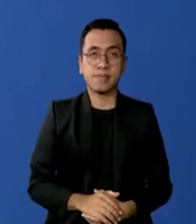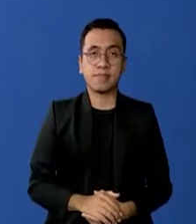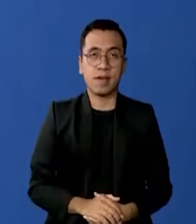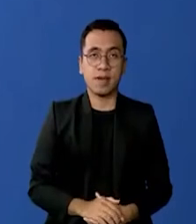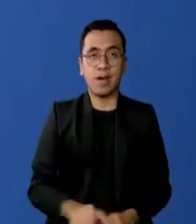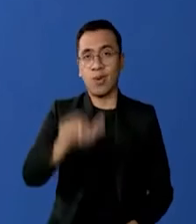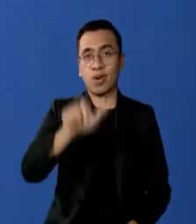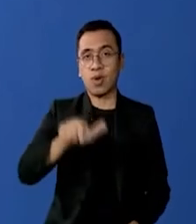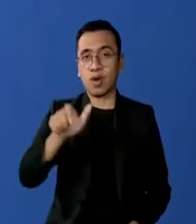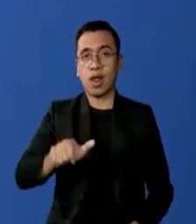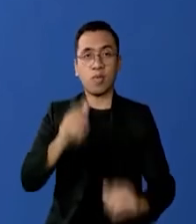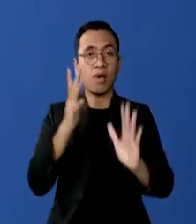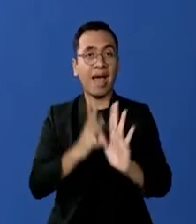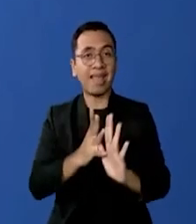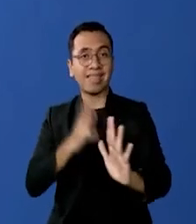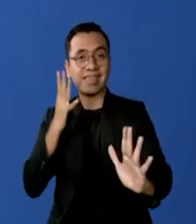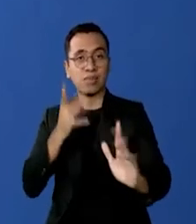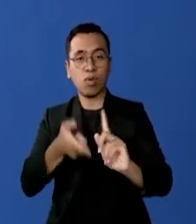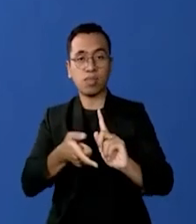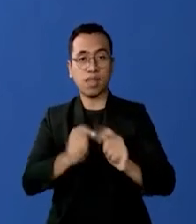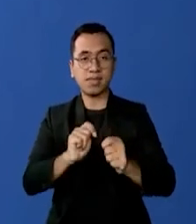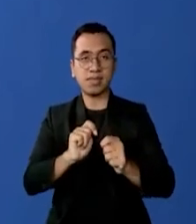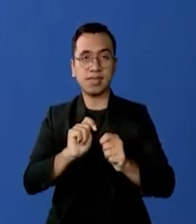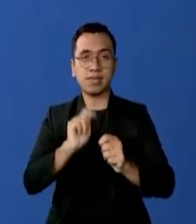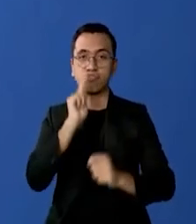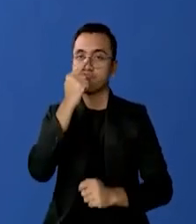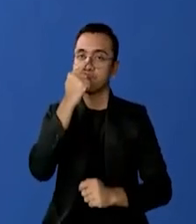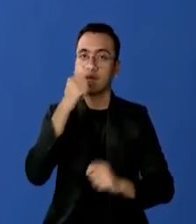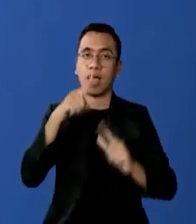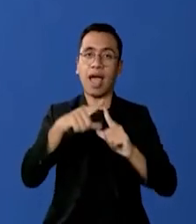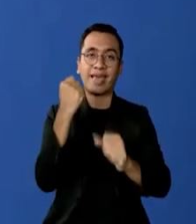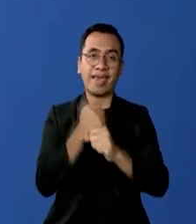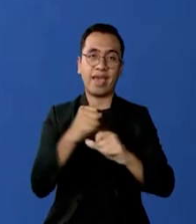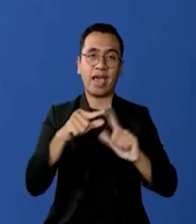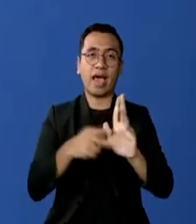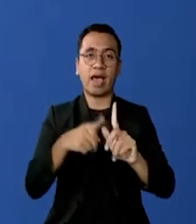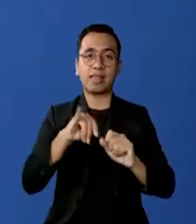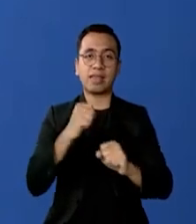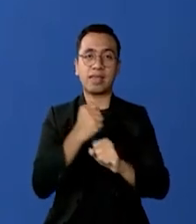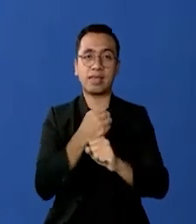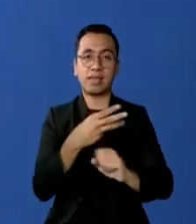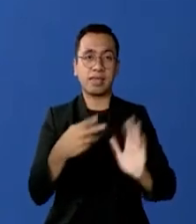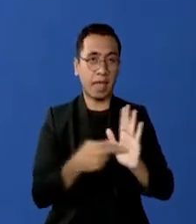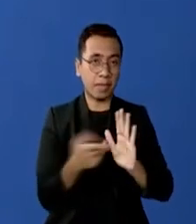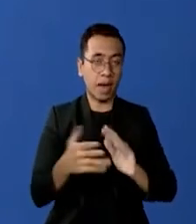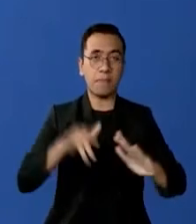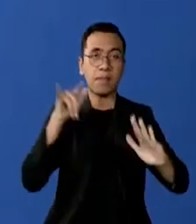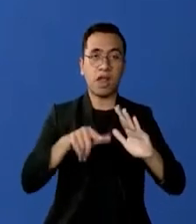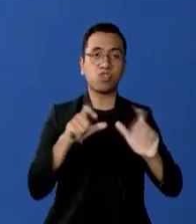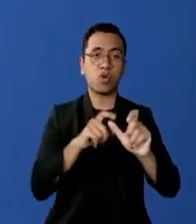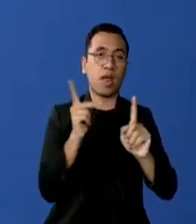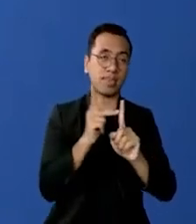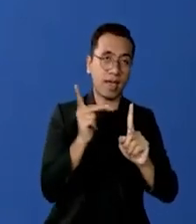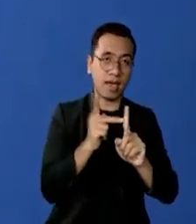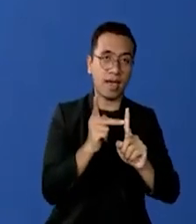mengantre untuk vs carpi tadi geun-hye begitu di Australia fakta begitu banyak